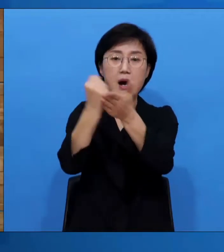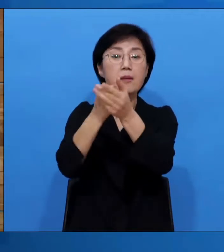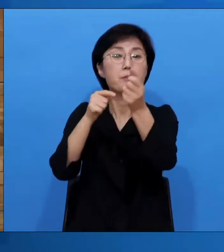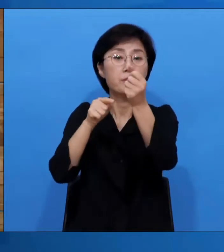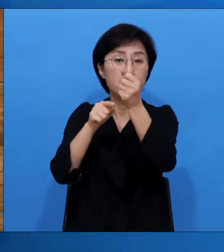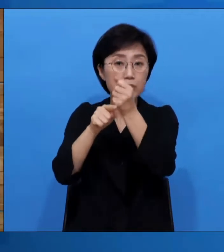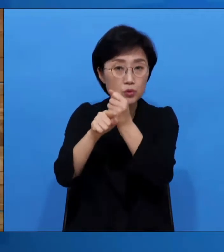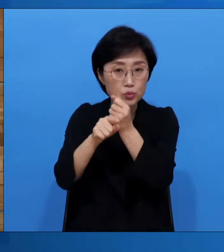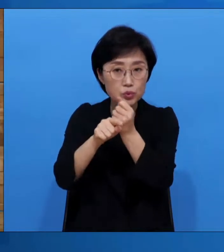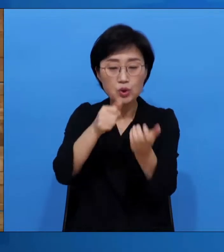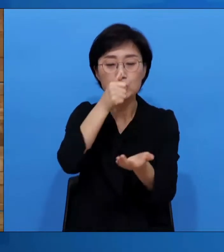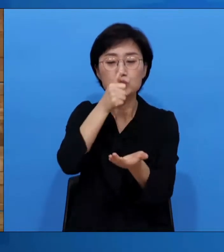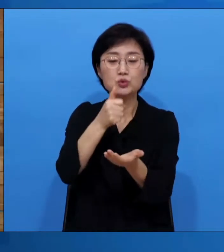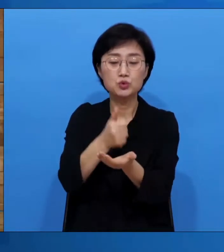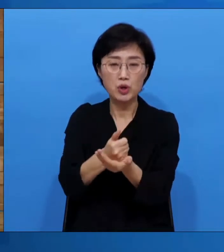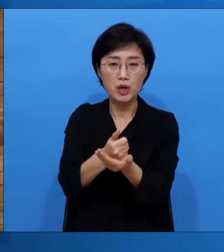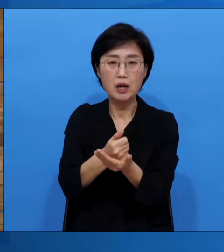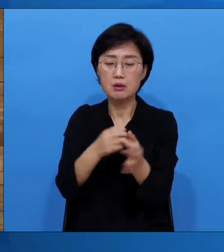박힘은